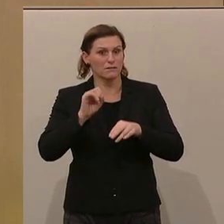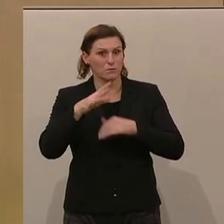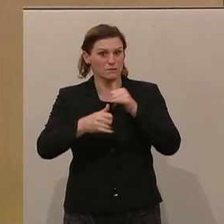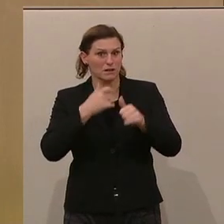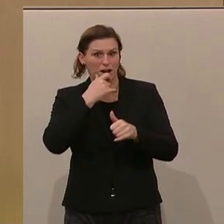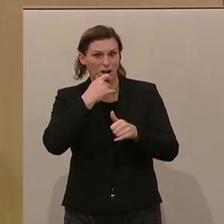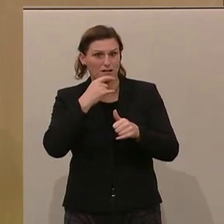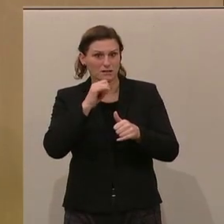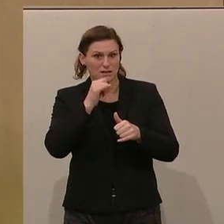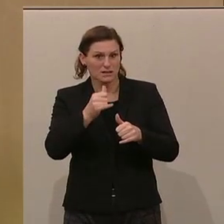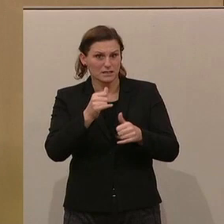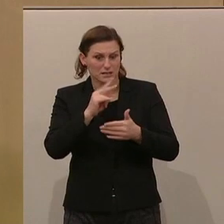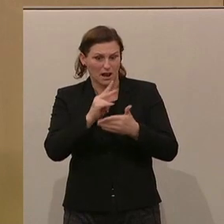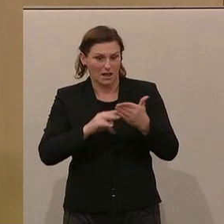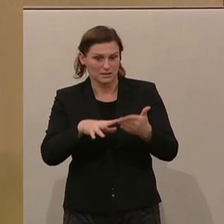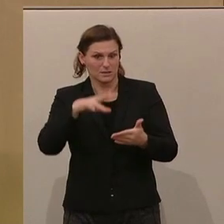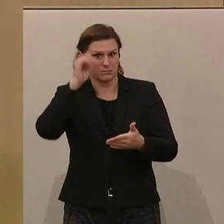lesen kann. Da sind wir uns, glaube ich, alle einig.